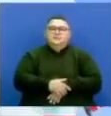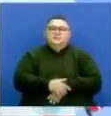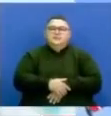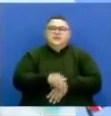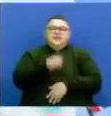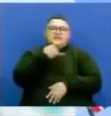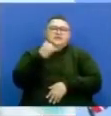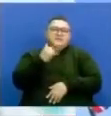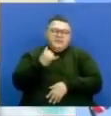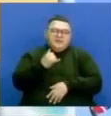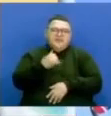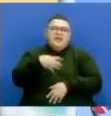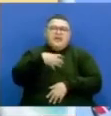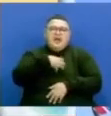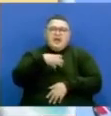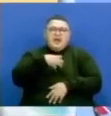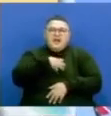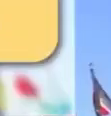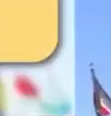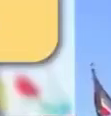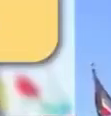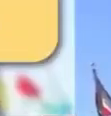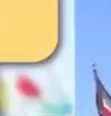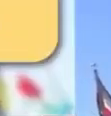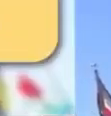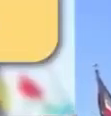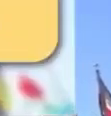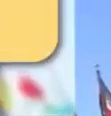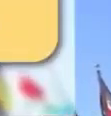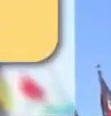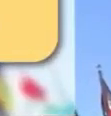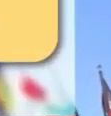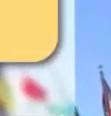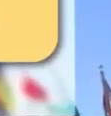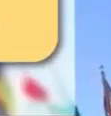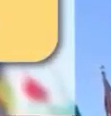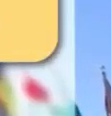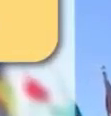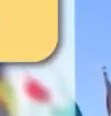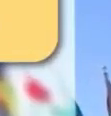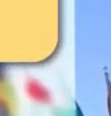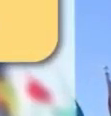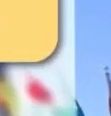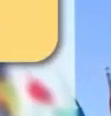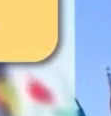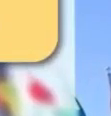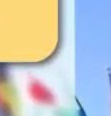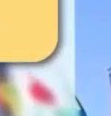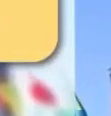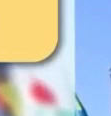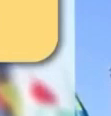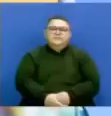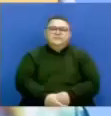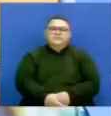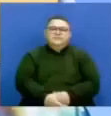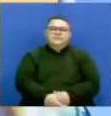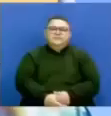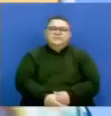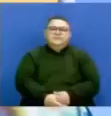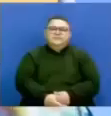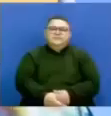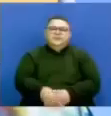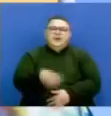menyerupai hak-hak negara anggota penuh kepada UN, kecuali hak untuk